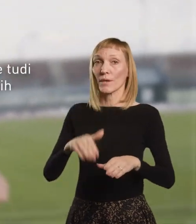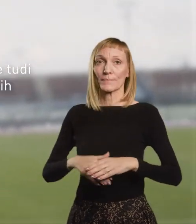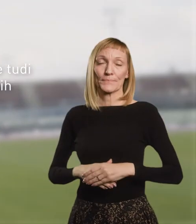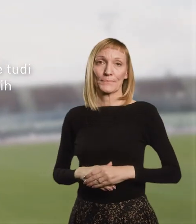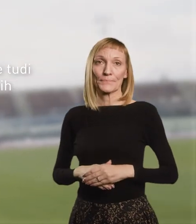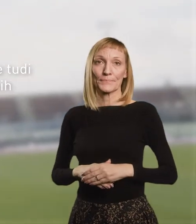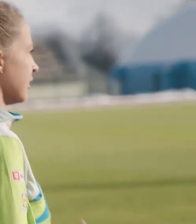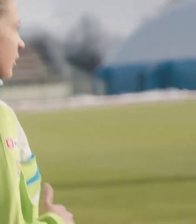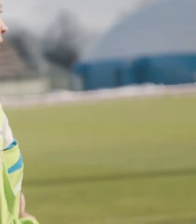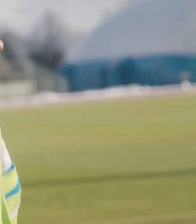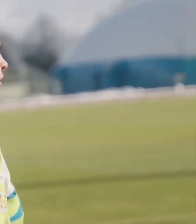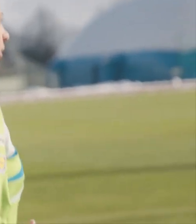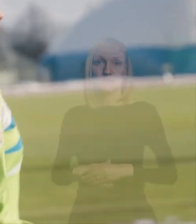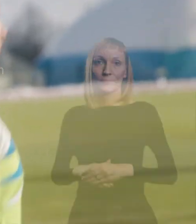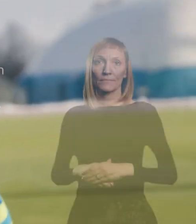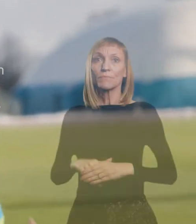naglušne.